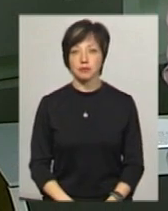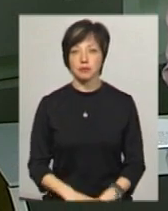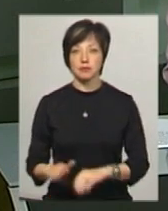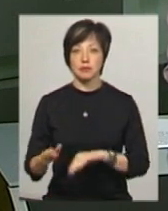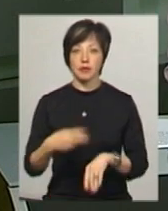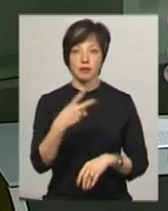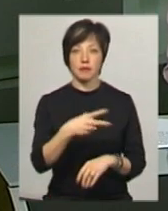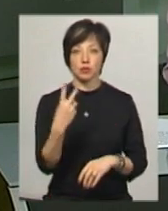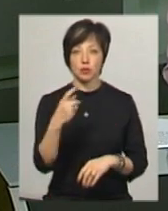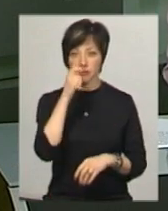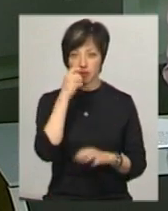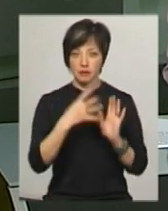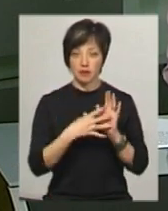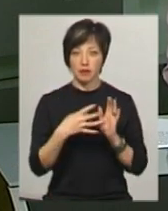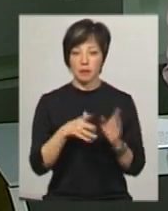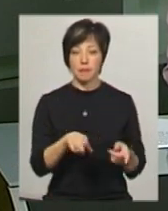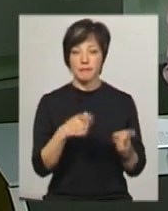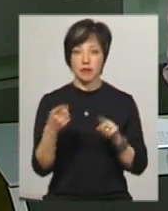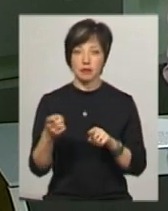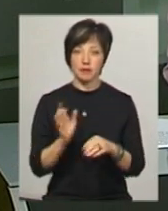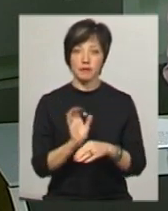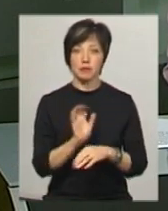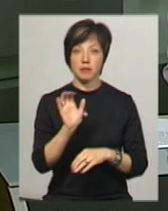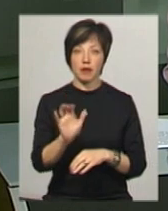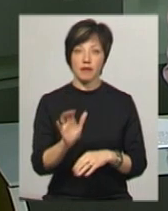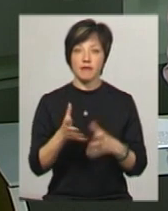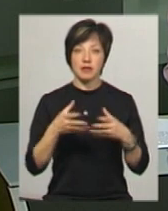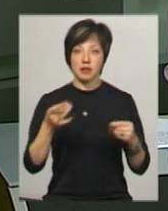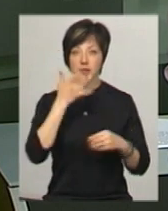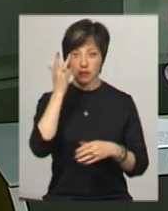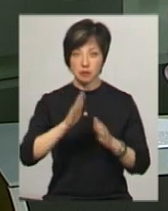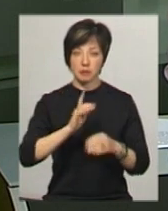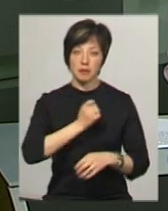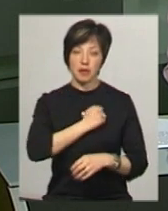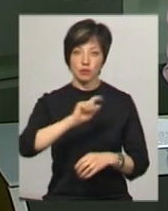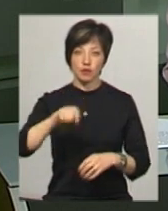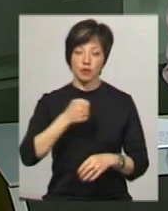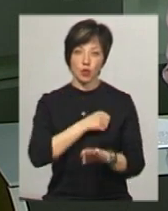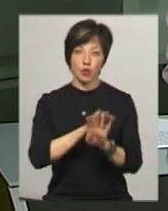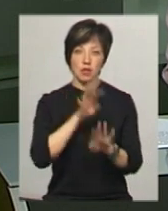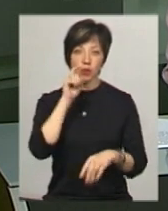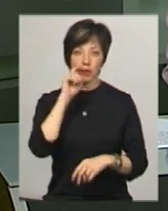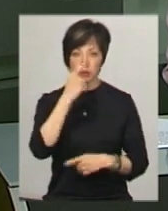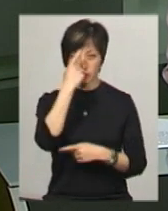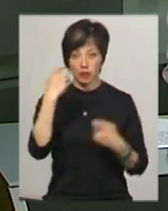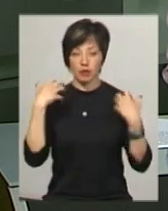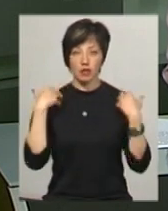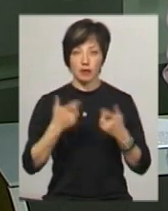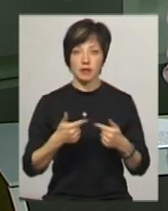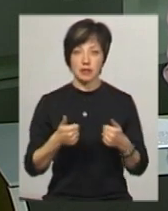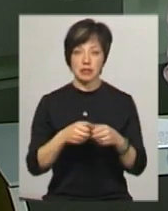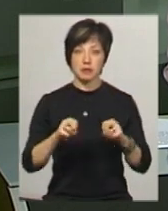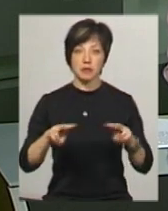На 22 квітня з 9-го перенесли відправку веснянолітніх призовників до Збройних сил України. Про це повідомив начальник